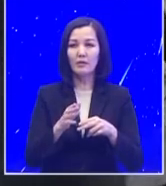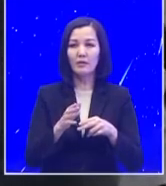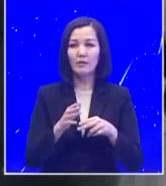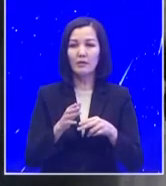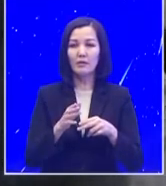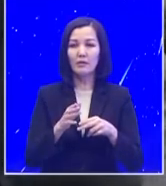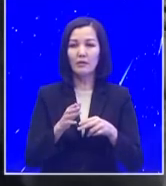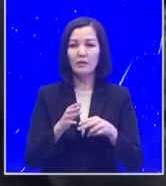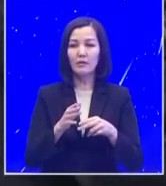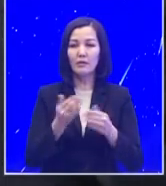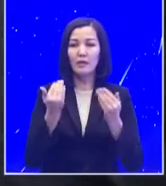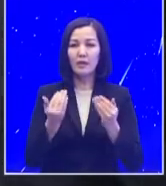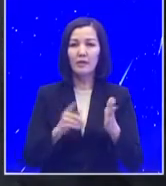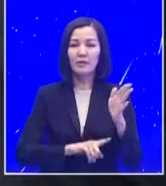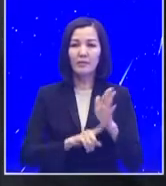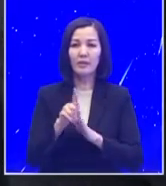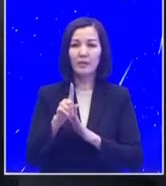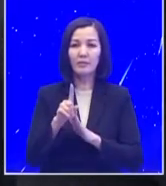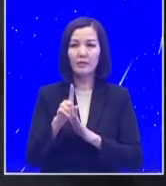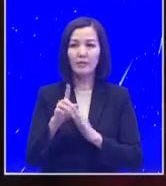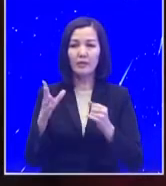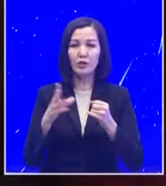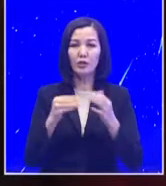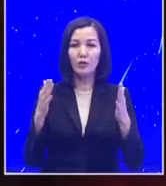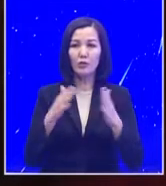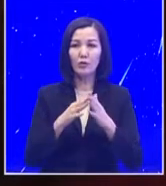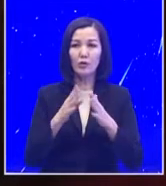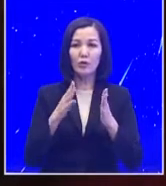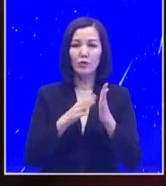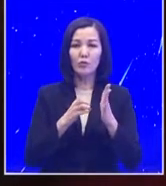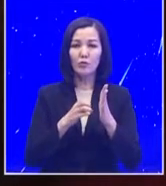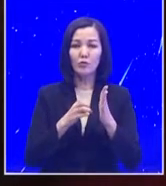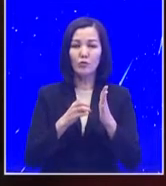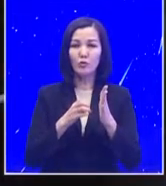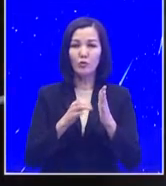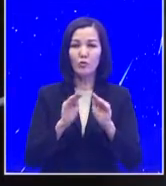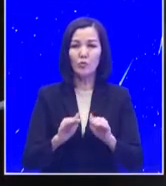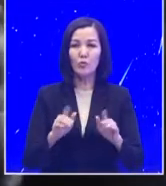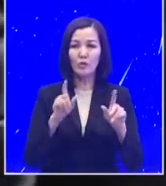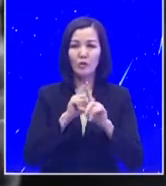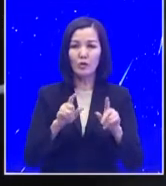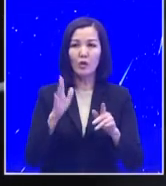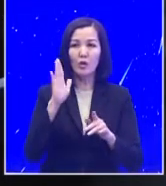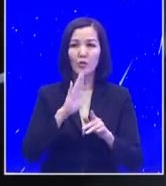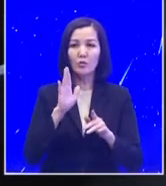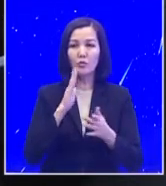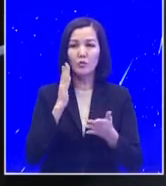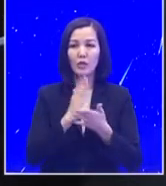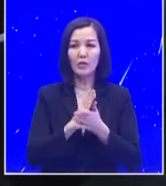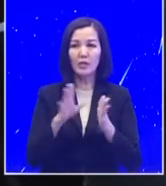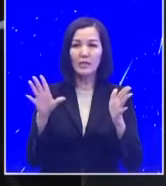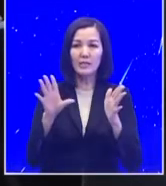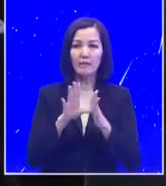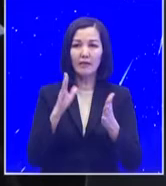Біз биыл неде бастаймыз? Коттеджді городоққа 9 орындық бастаймыз. Биыл да? Биыл бастаймыз. Су келді.